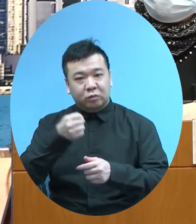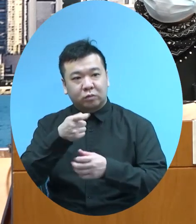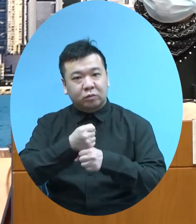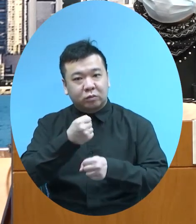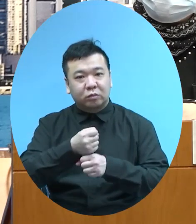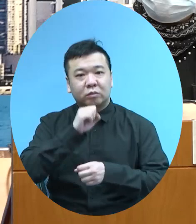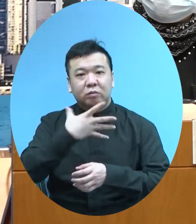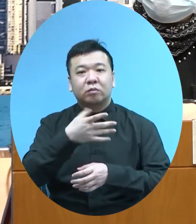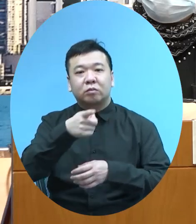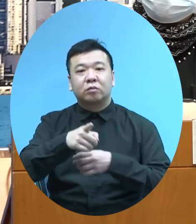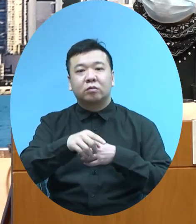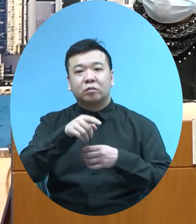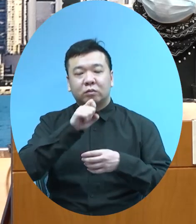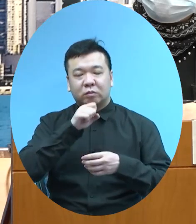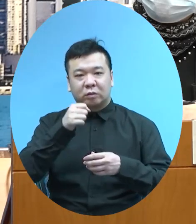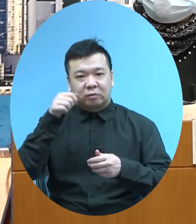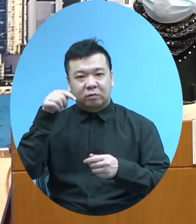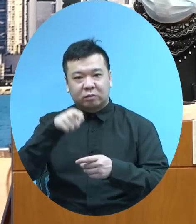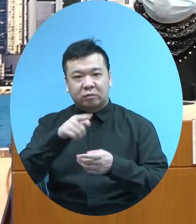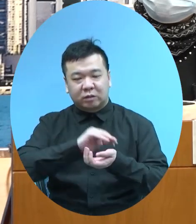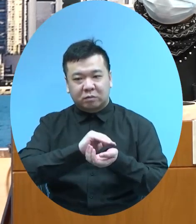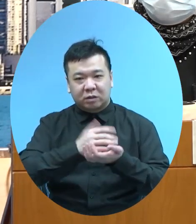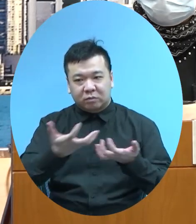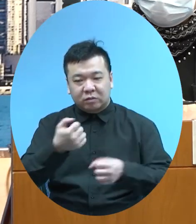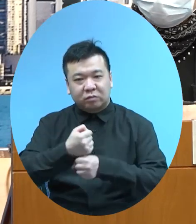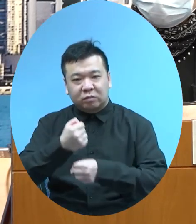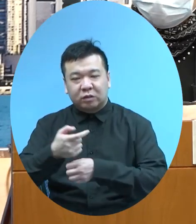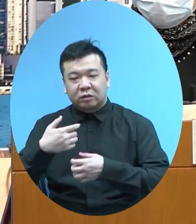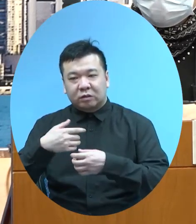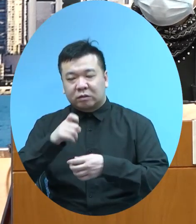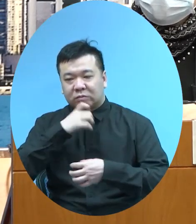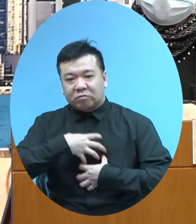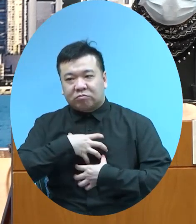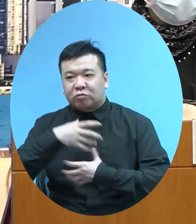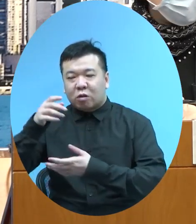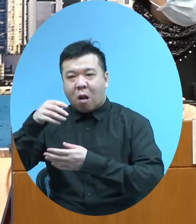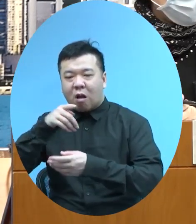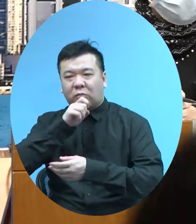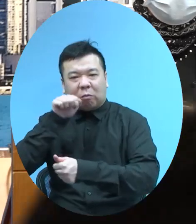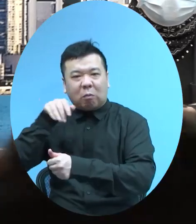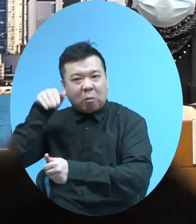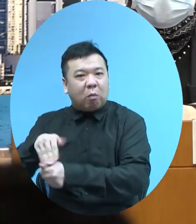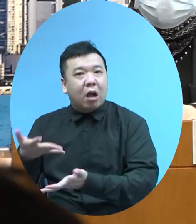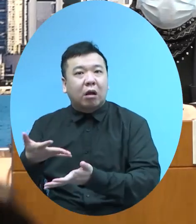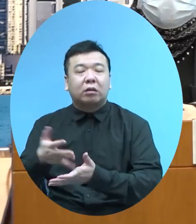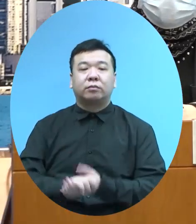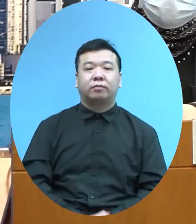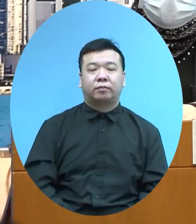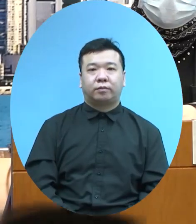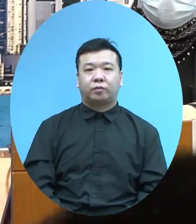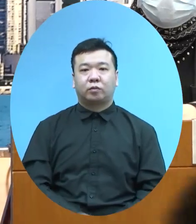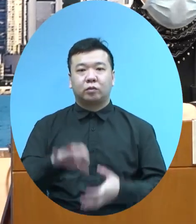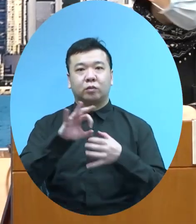候，係咪帶頭打擊緊一班喺隔離病房做嘢嘅醫護嘅士氣咧？唔該。 關於嗰、